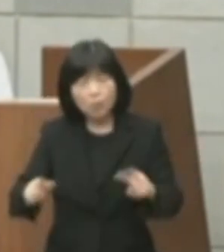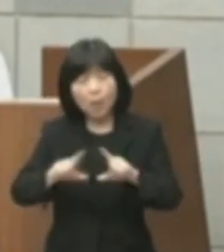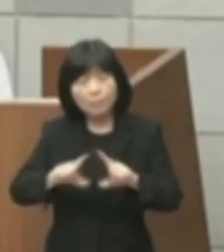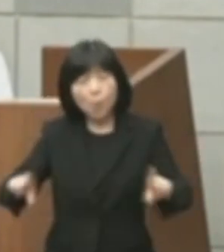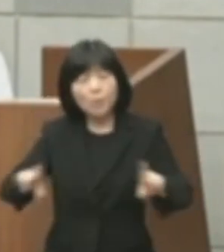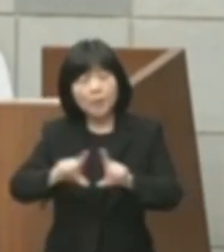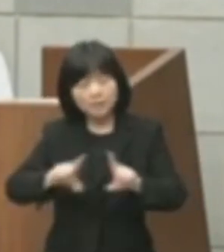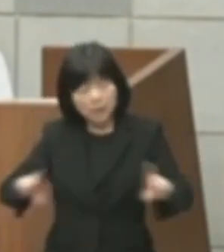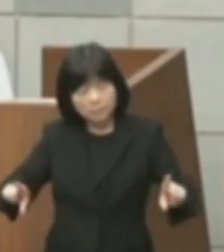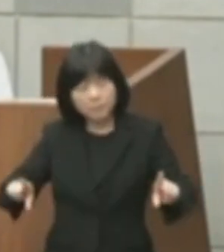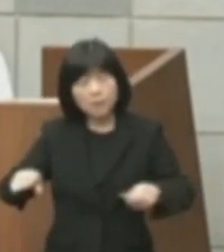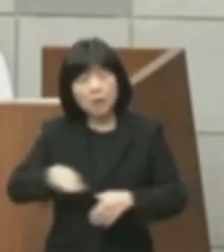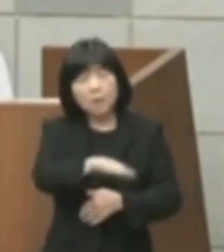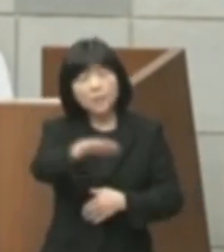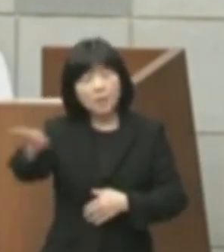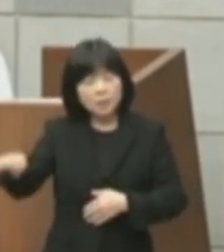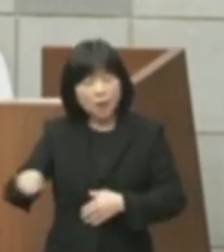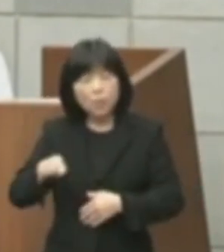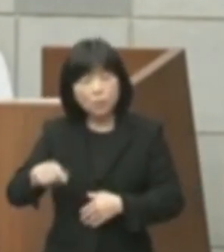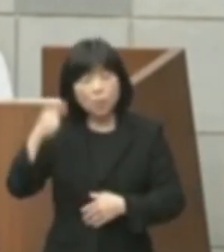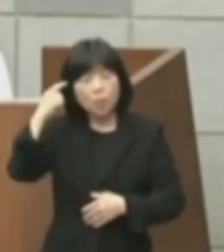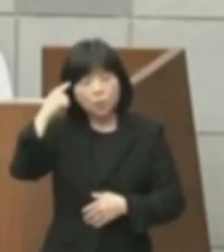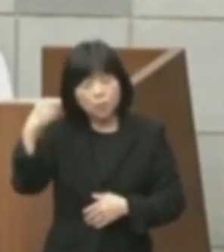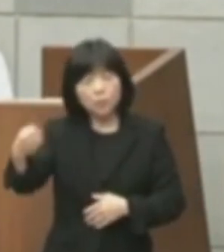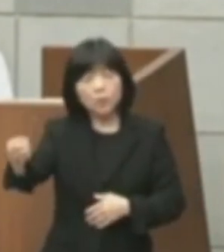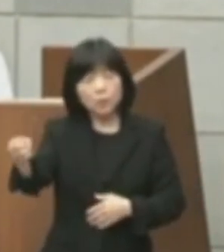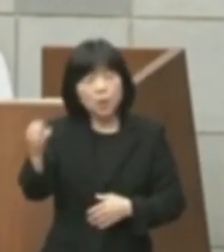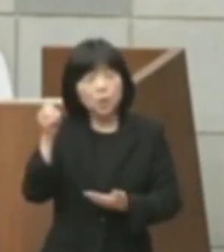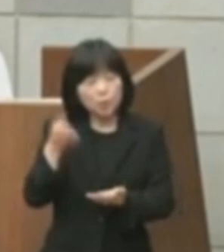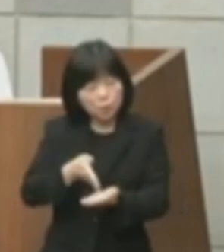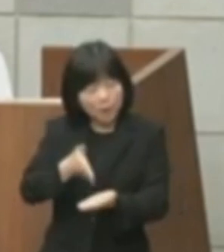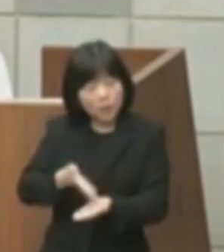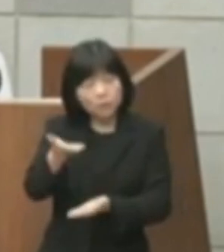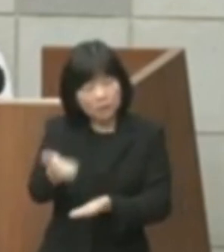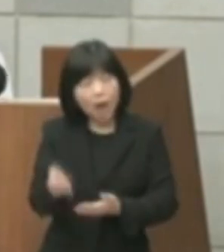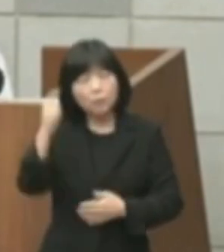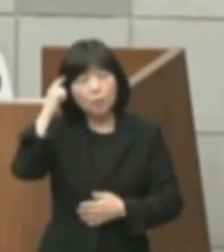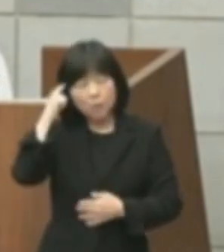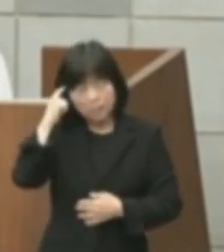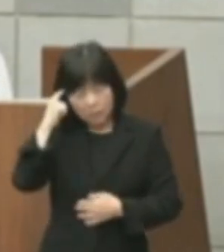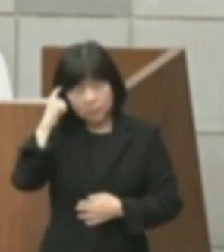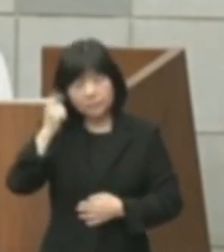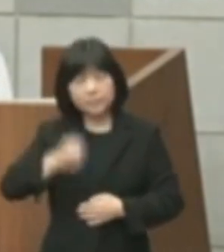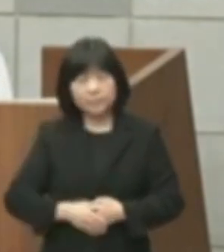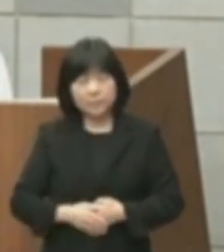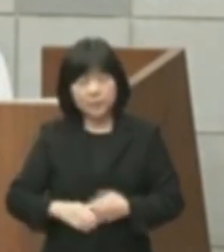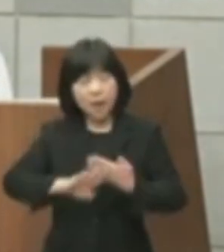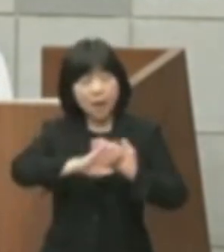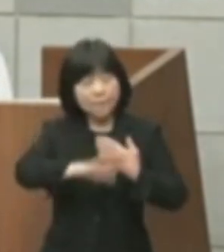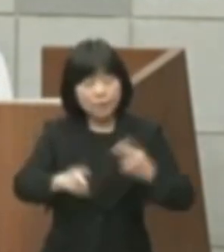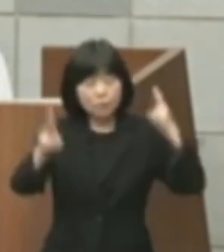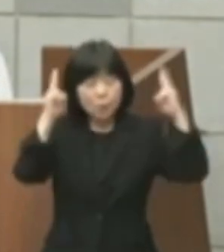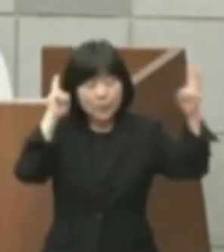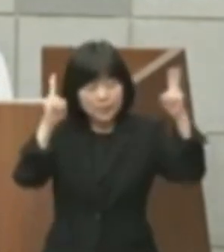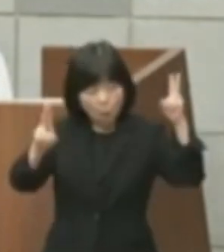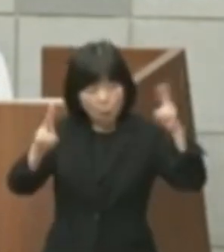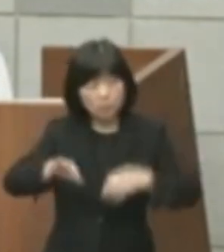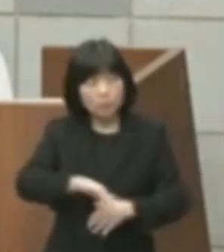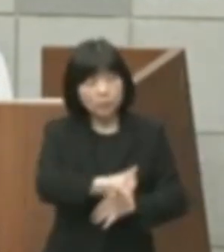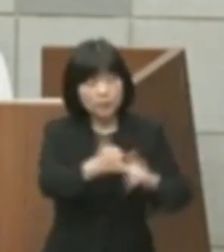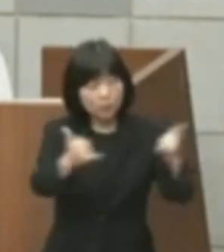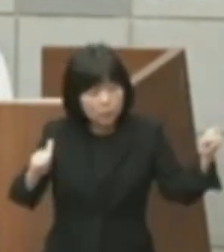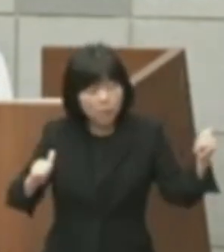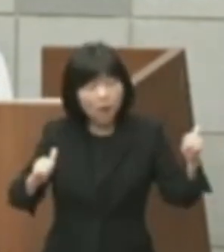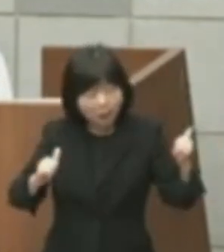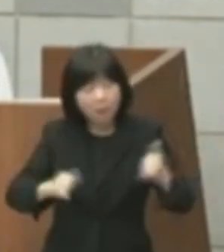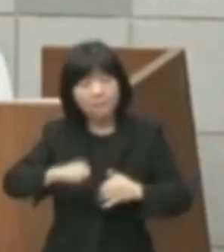か その立場の方であればそれはそうおっしゃるだろうと思いましたし、まあ、すでに打診のあった別の企業の方も結構ですと言ってました